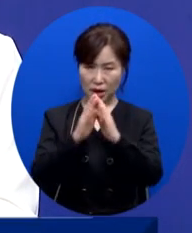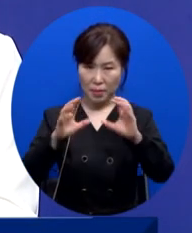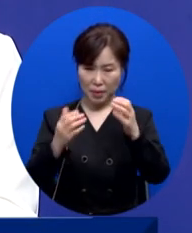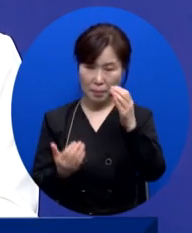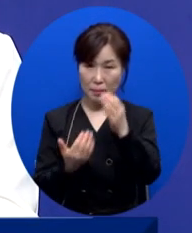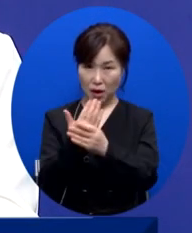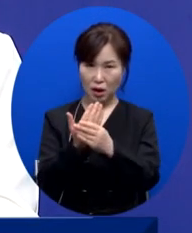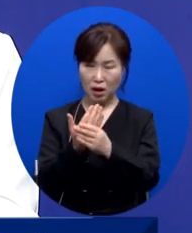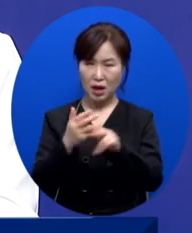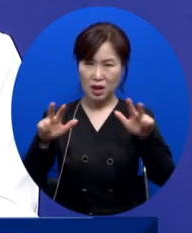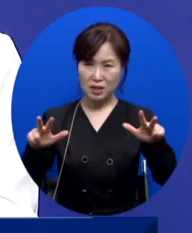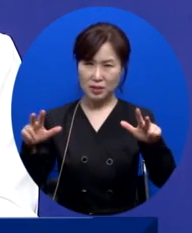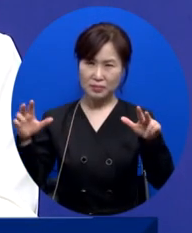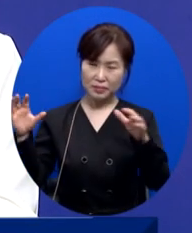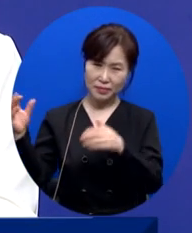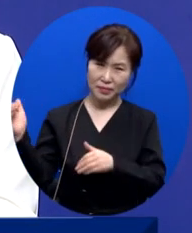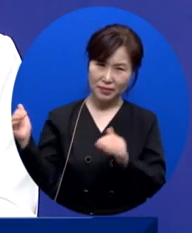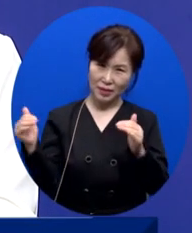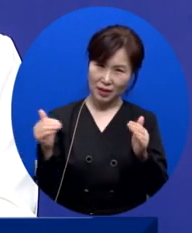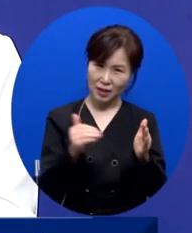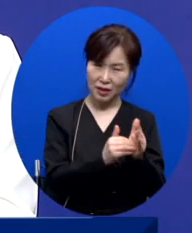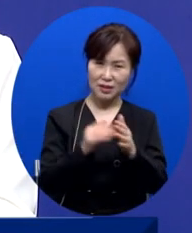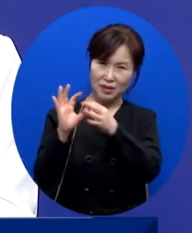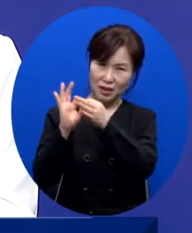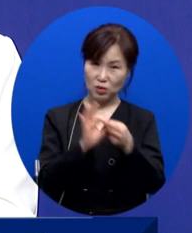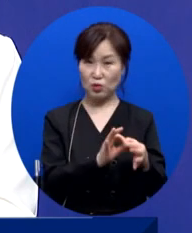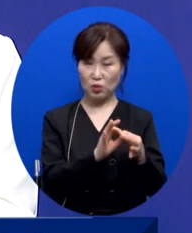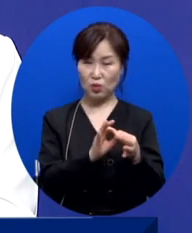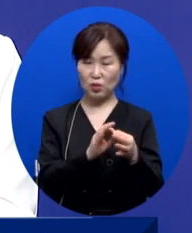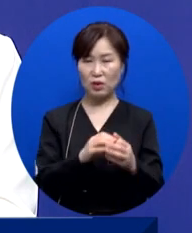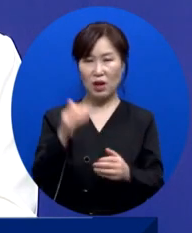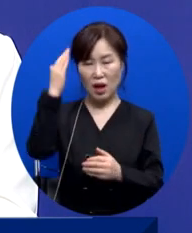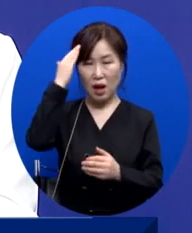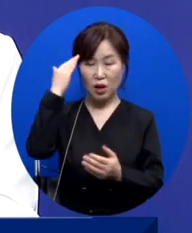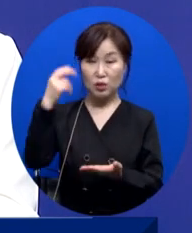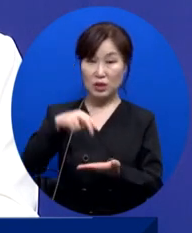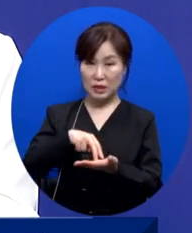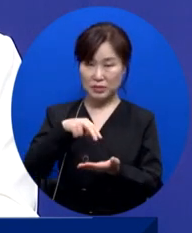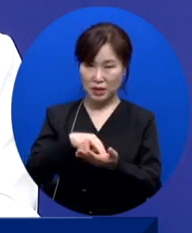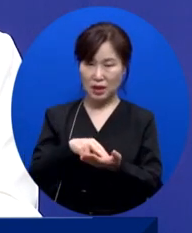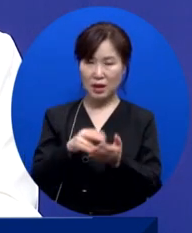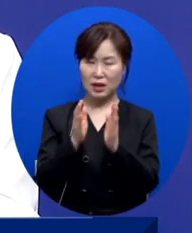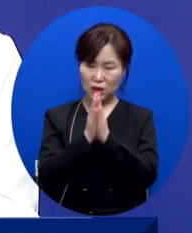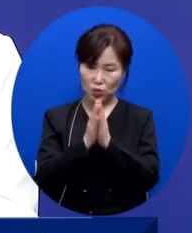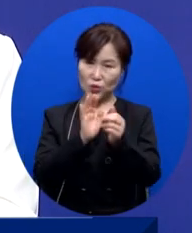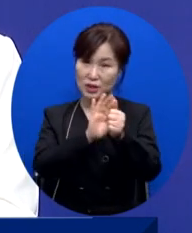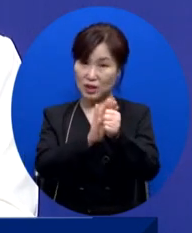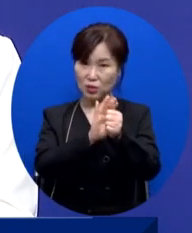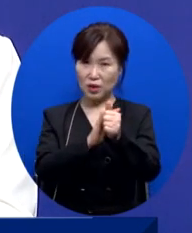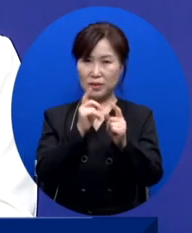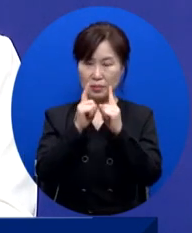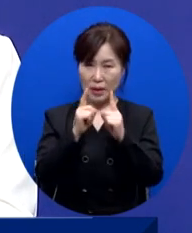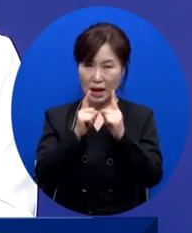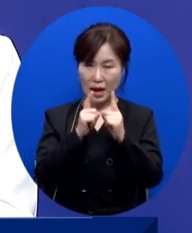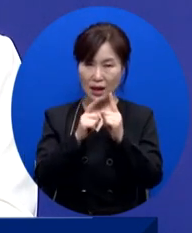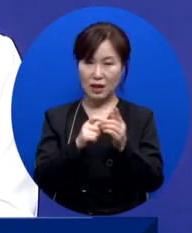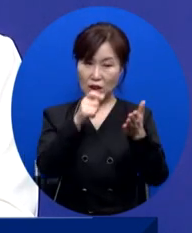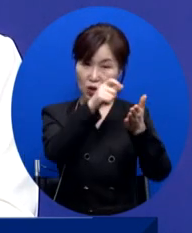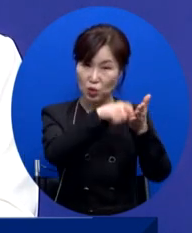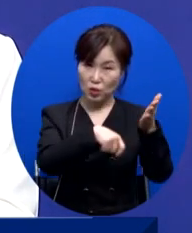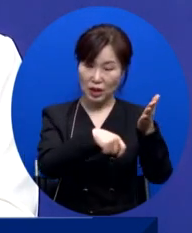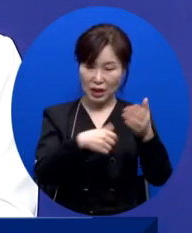지금까지 이어지고 있습니다 한국교계 도 기도와 지원에 목소리를 모으고 있는데요 미얀마 를 위한 각 교단과